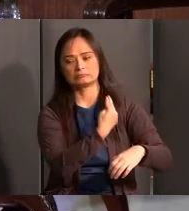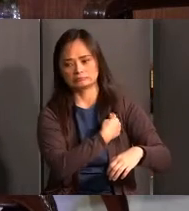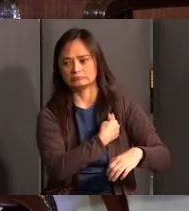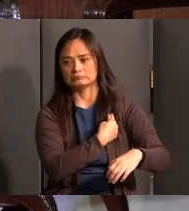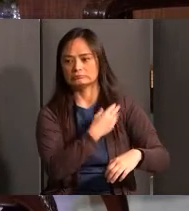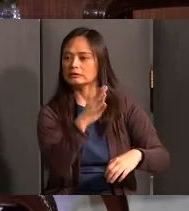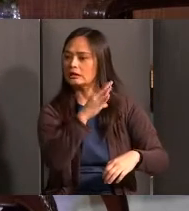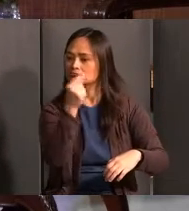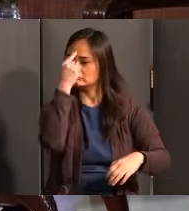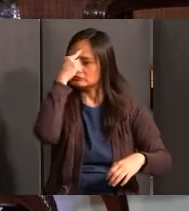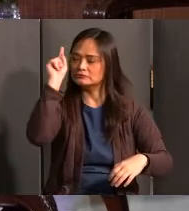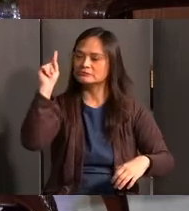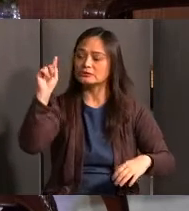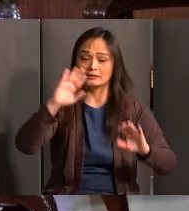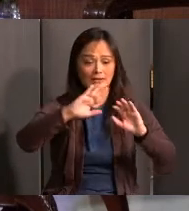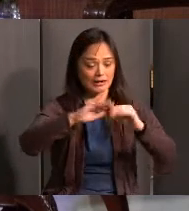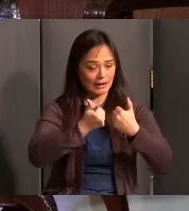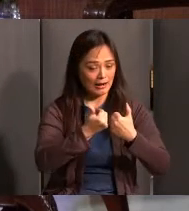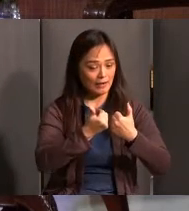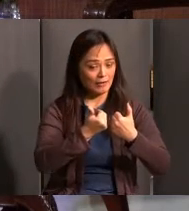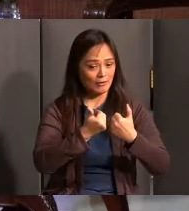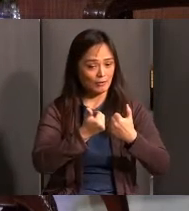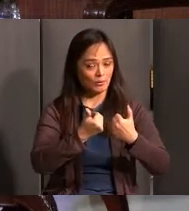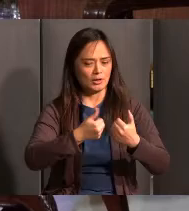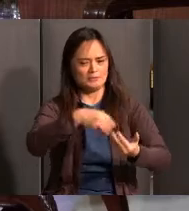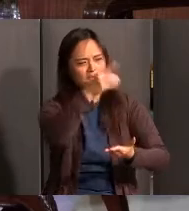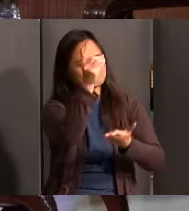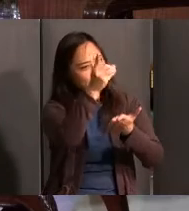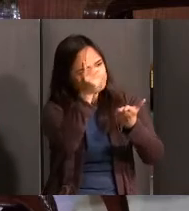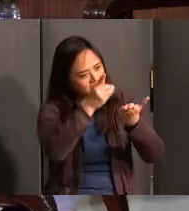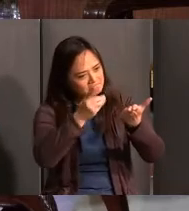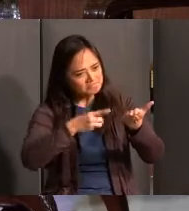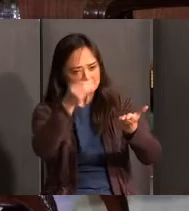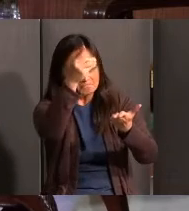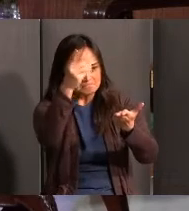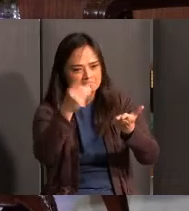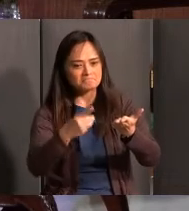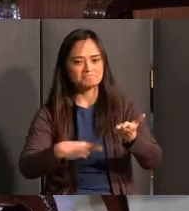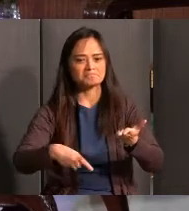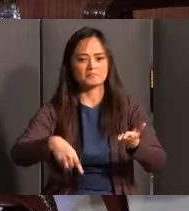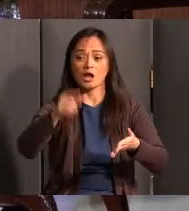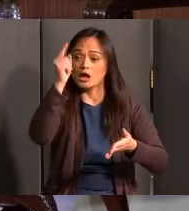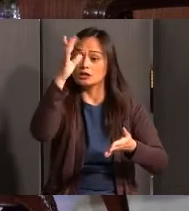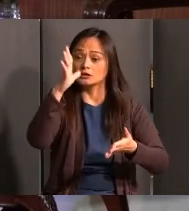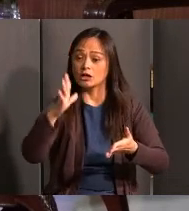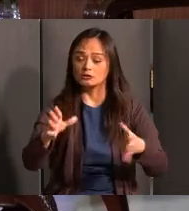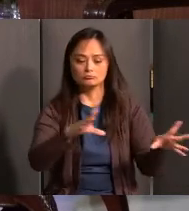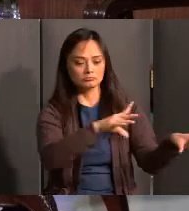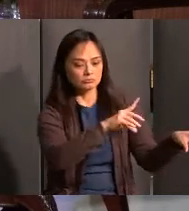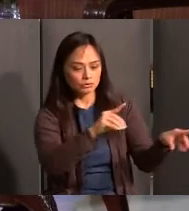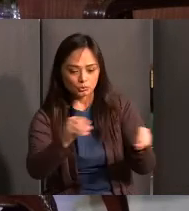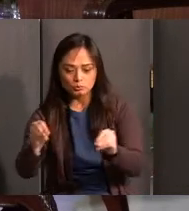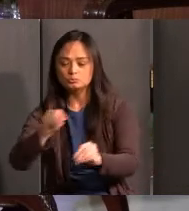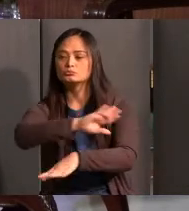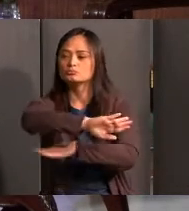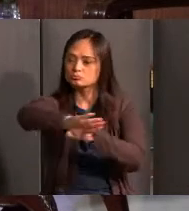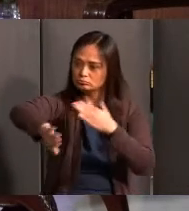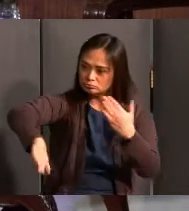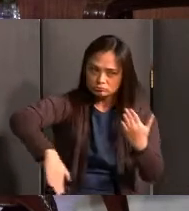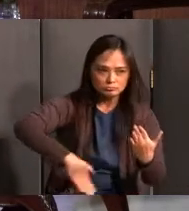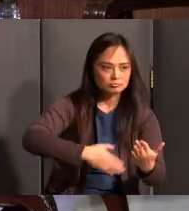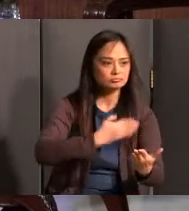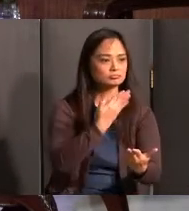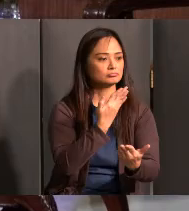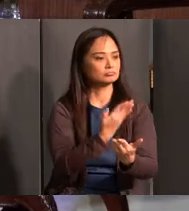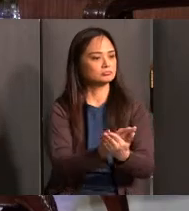And for what and for how He is described, ginagawa niya ang mga bagay na yun.